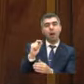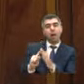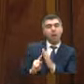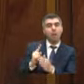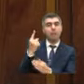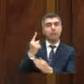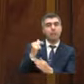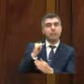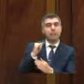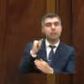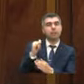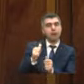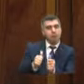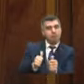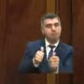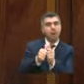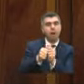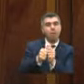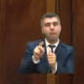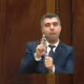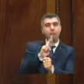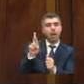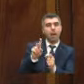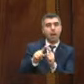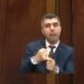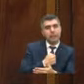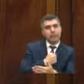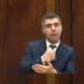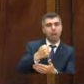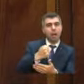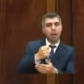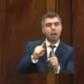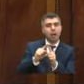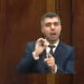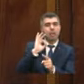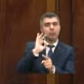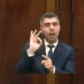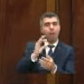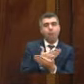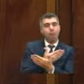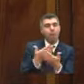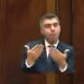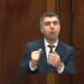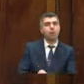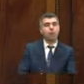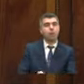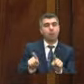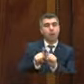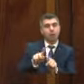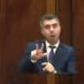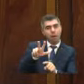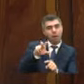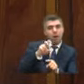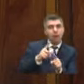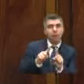والتجند وراء جلالة الملك لأجل الدفاع عن هذه الوحدة. والإشارة أيضاً أشير إلى الانتصارات الدبلوماسية